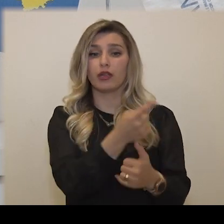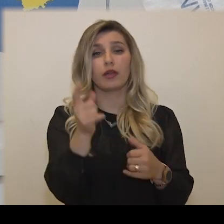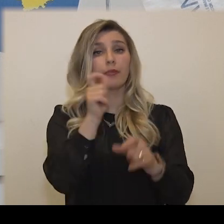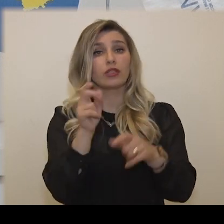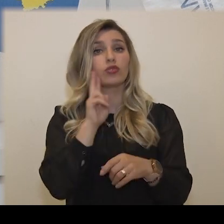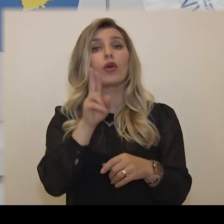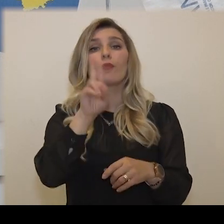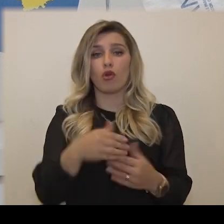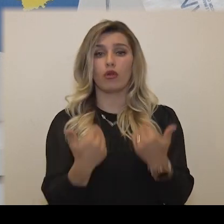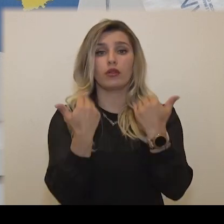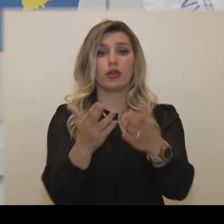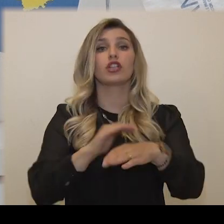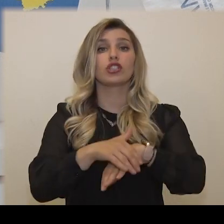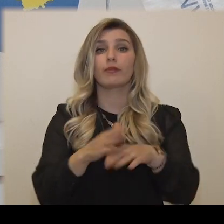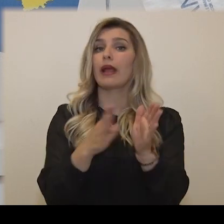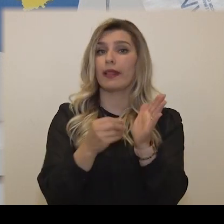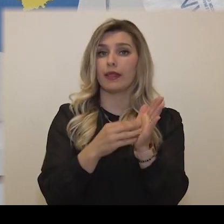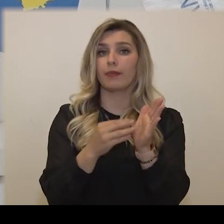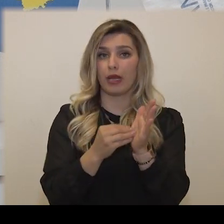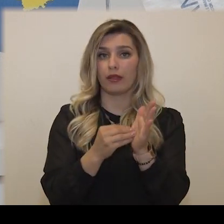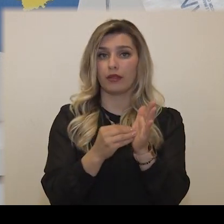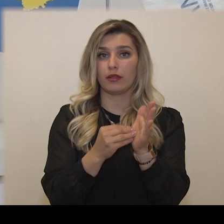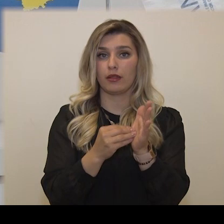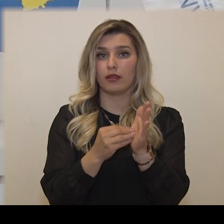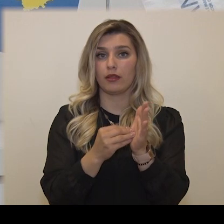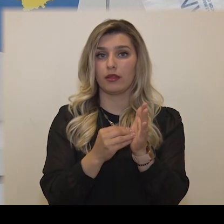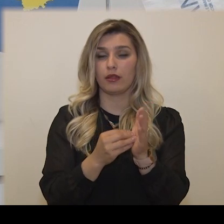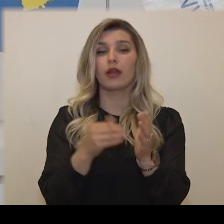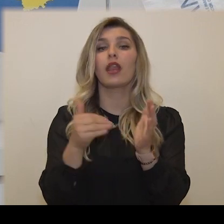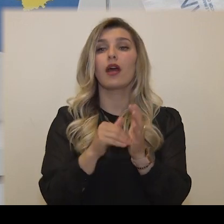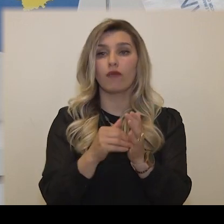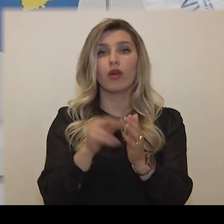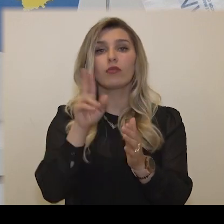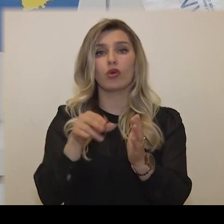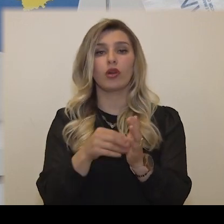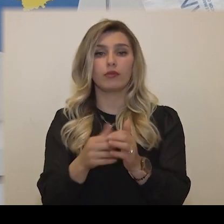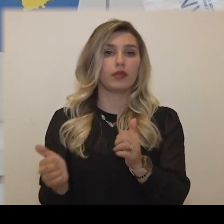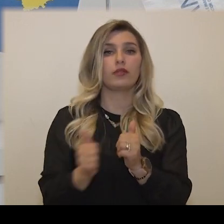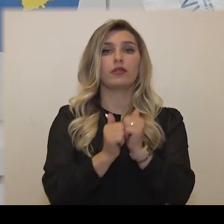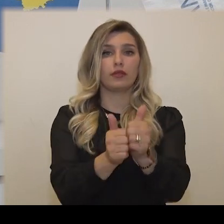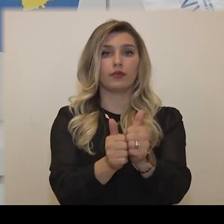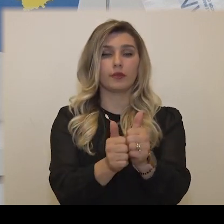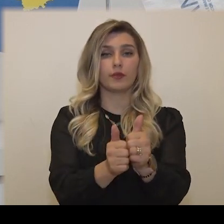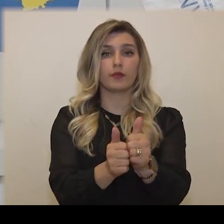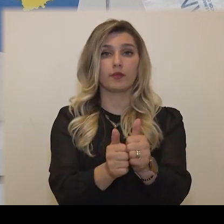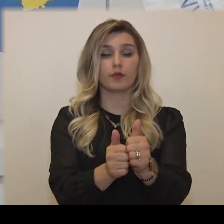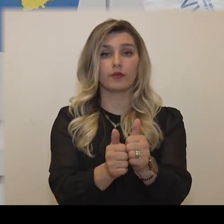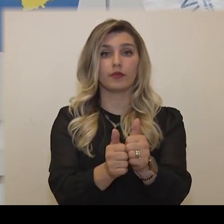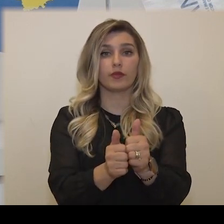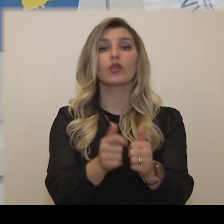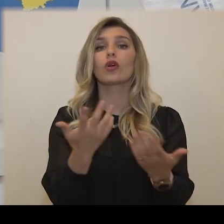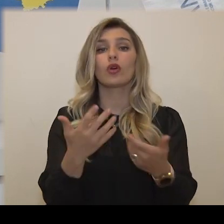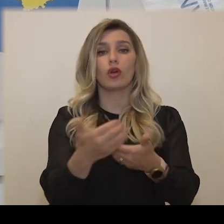ofrohen interpret aty ku ka nevojë si shërbim. Domethënë për interpretim të gjuhës së shenjave